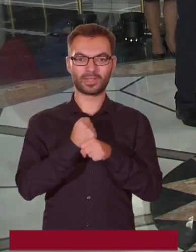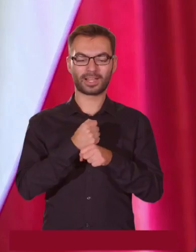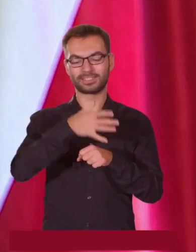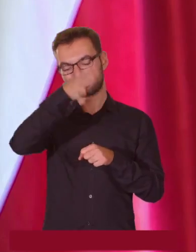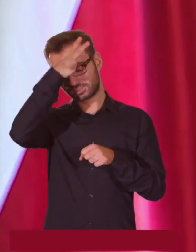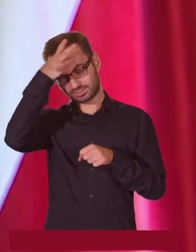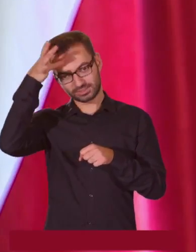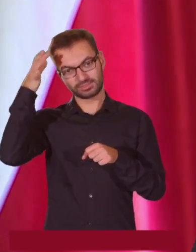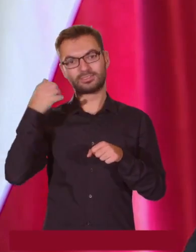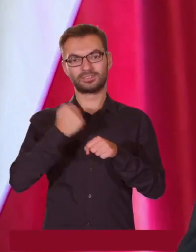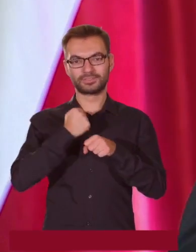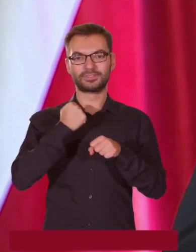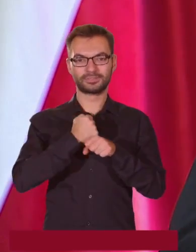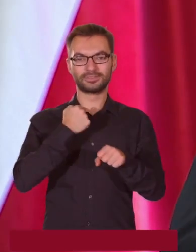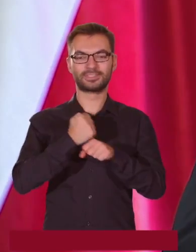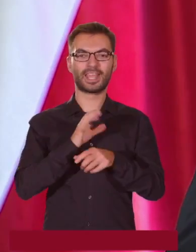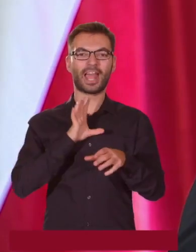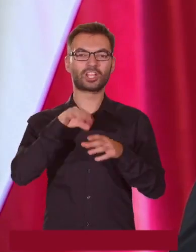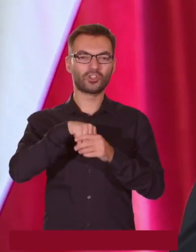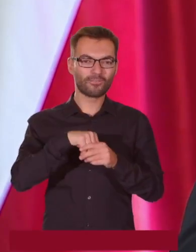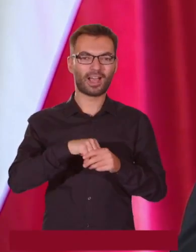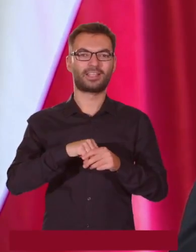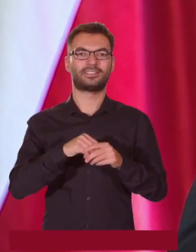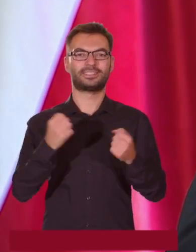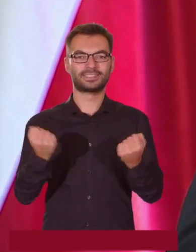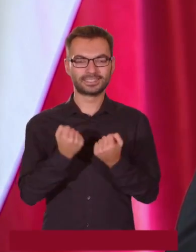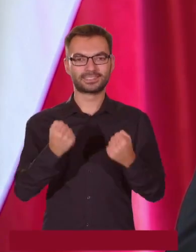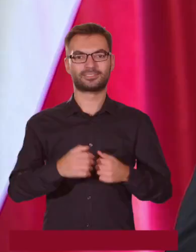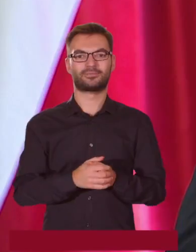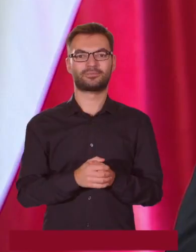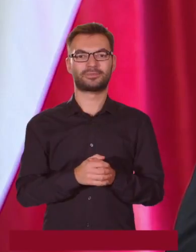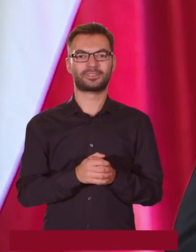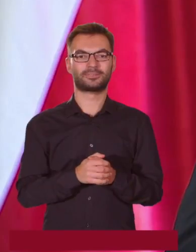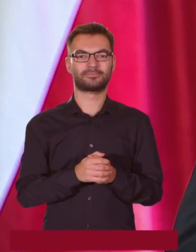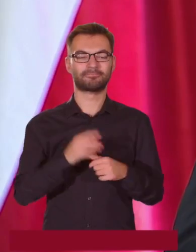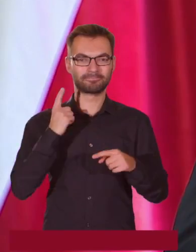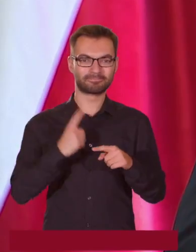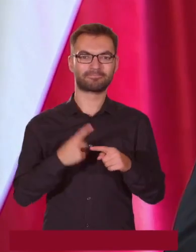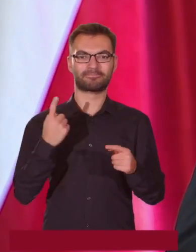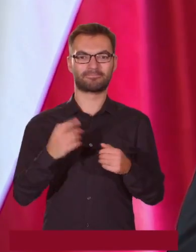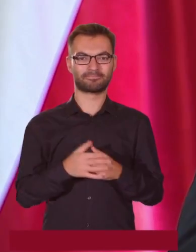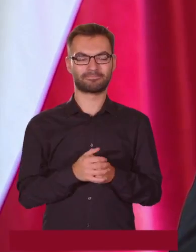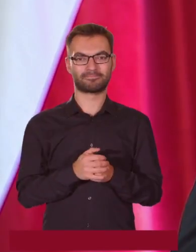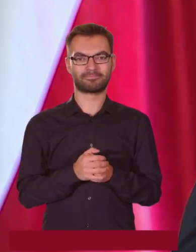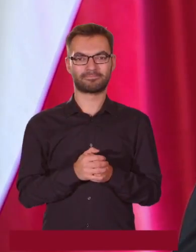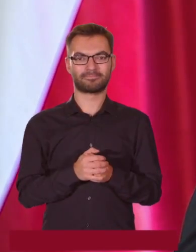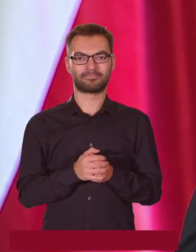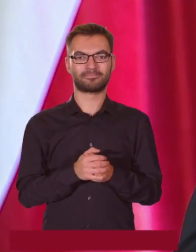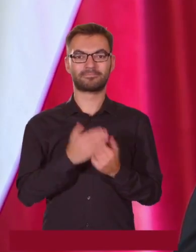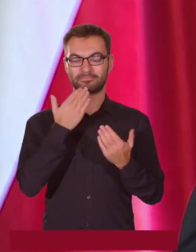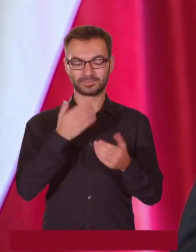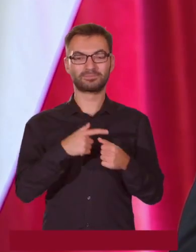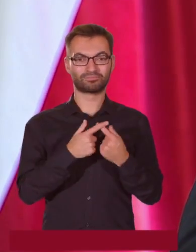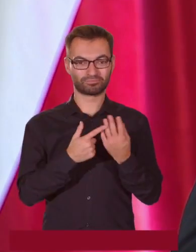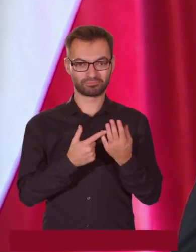zaangażowania i determinacji, która spowodowała, że podjęliście się państwo